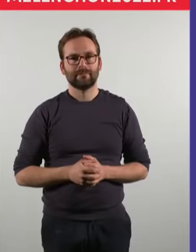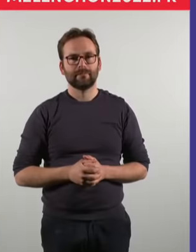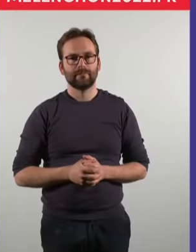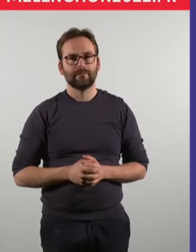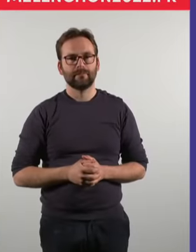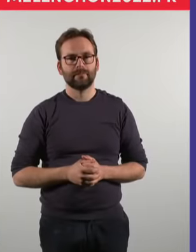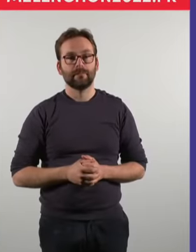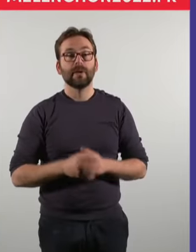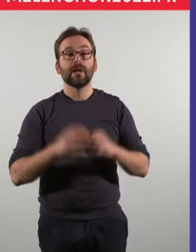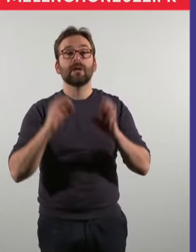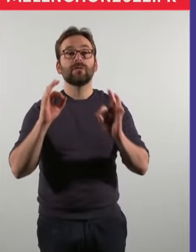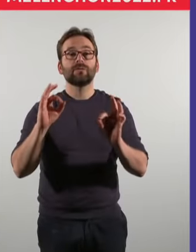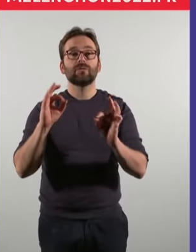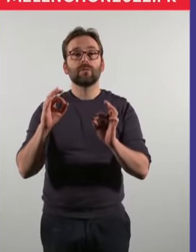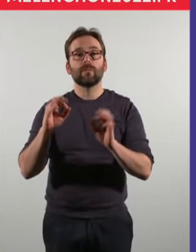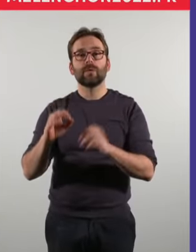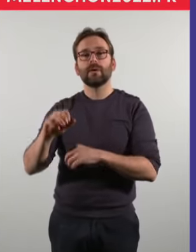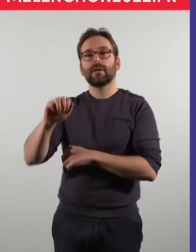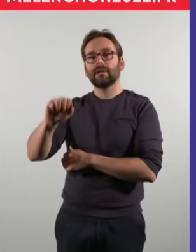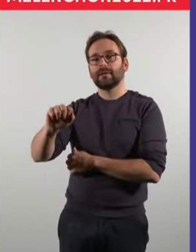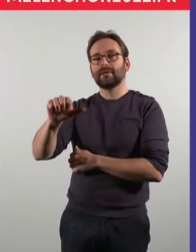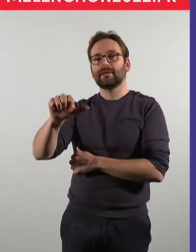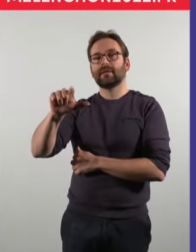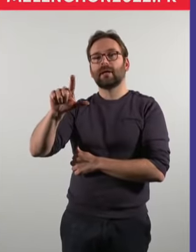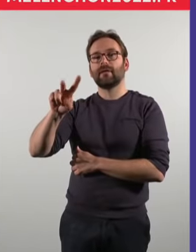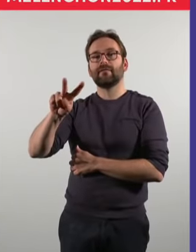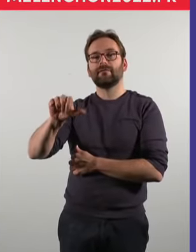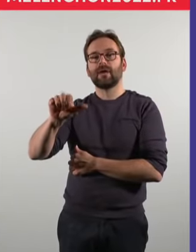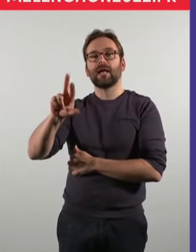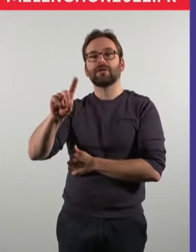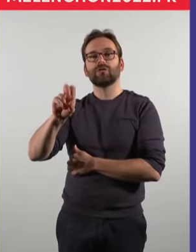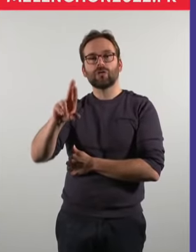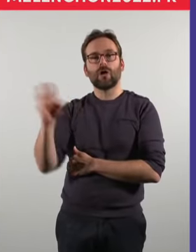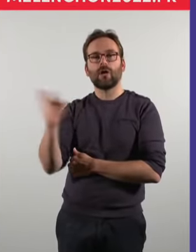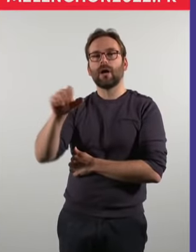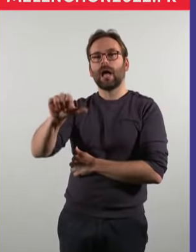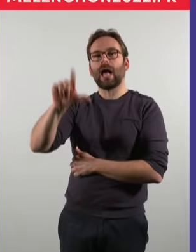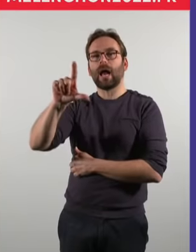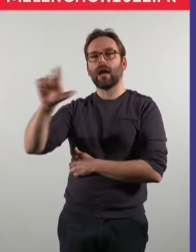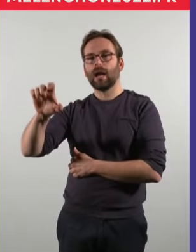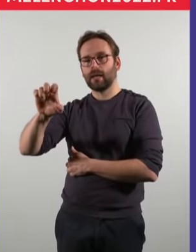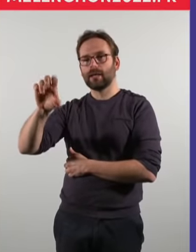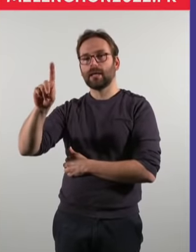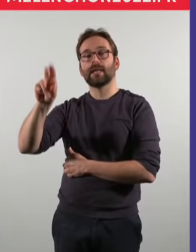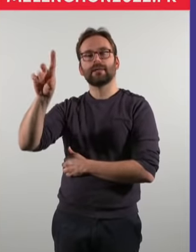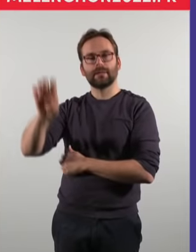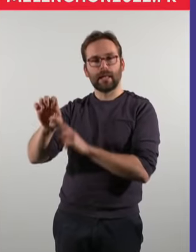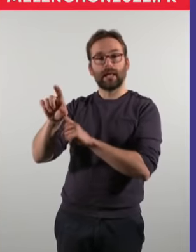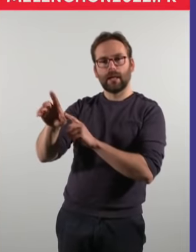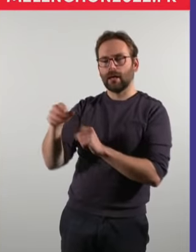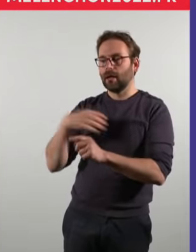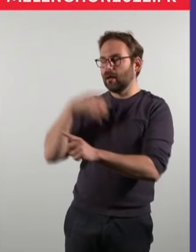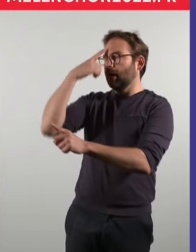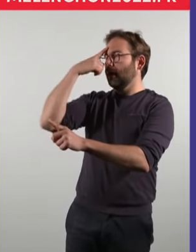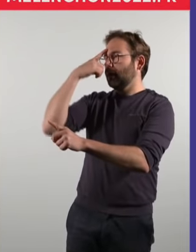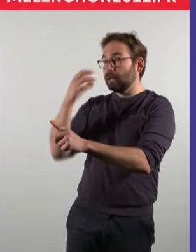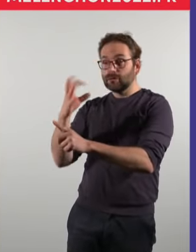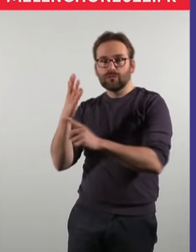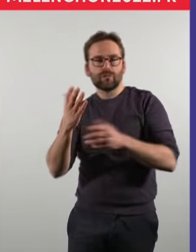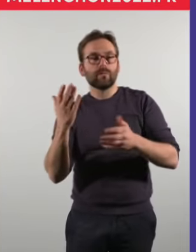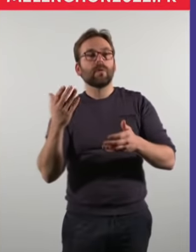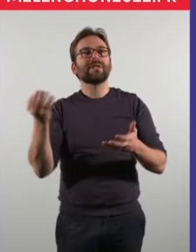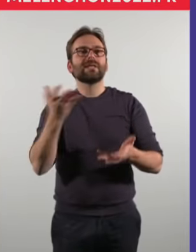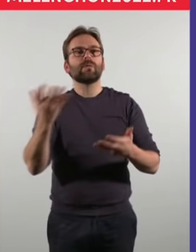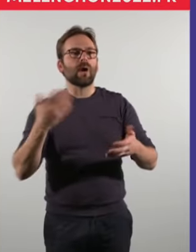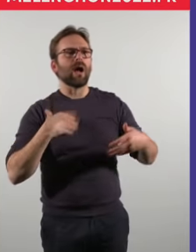Et me reviennent ces mots de Salvador Allende. Et alors bientôt s'ouvriront ces larges avenues qu'emprunteront les femmes et les